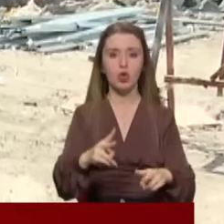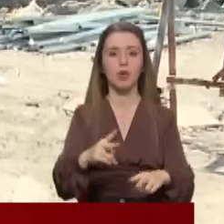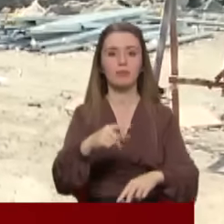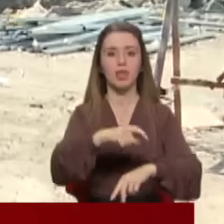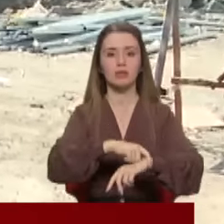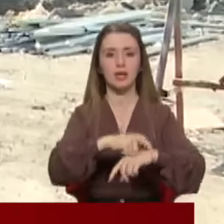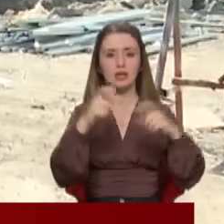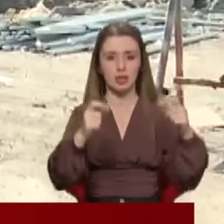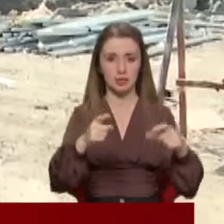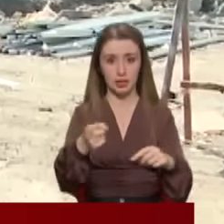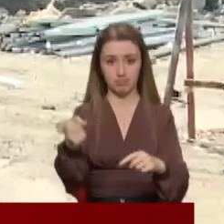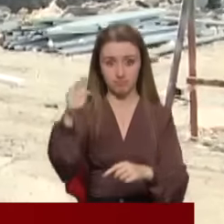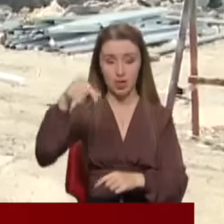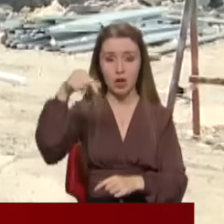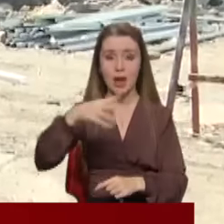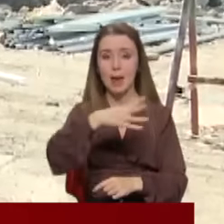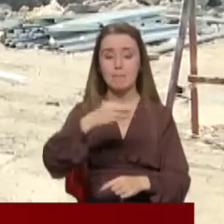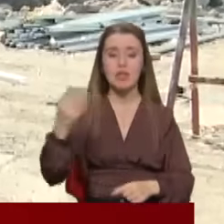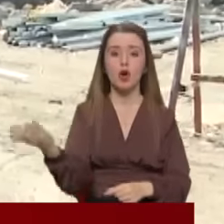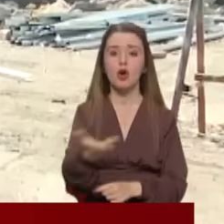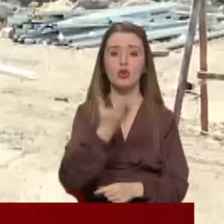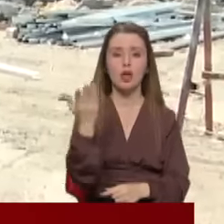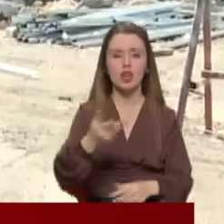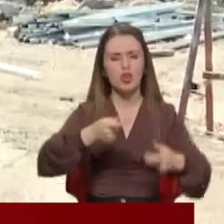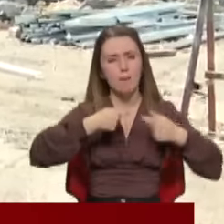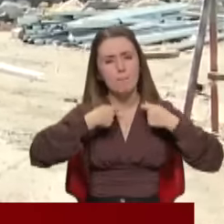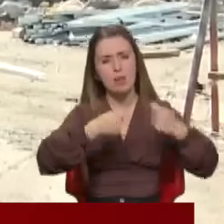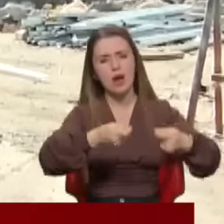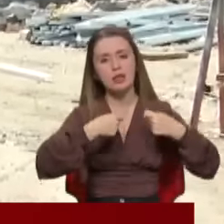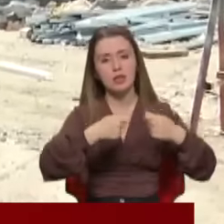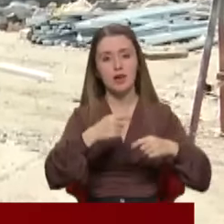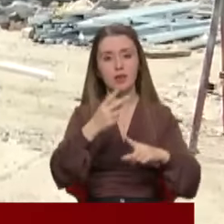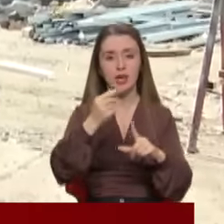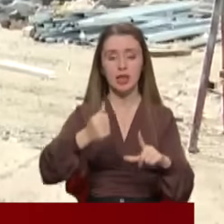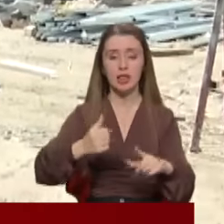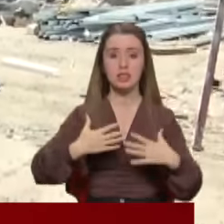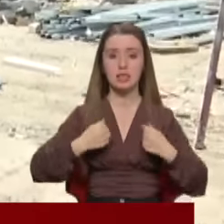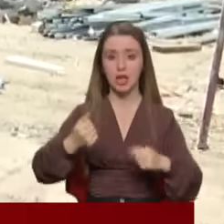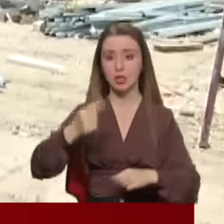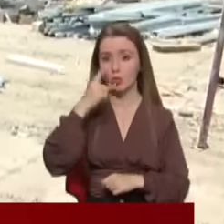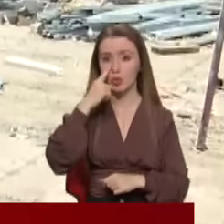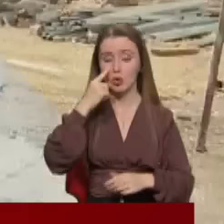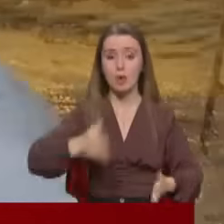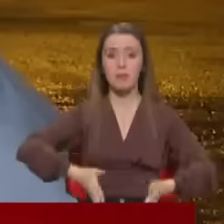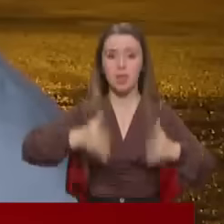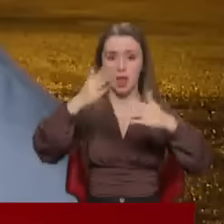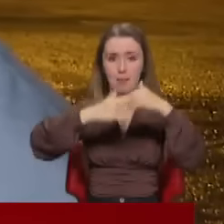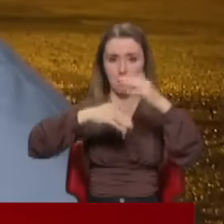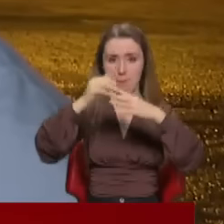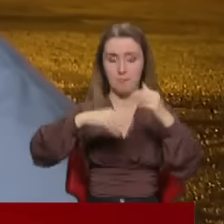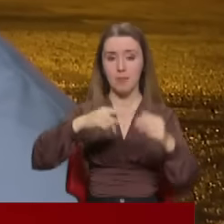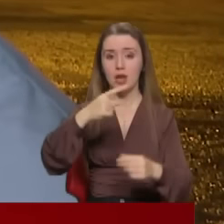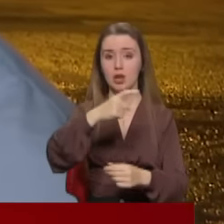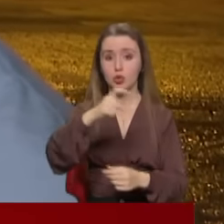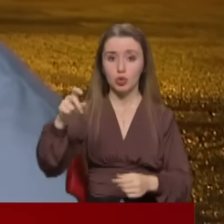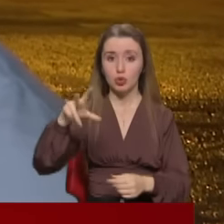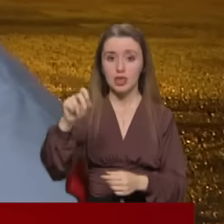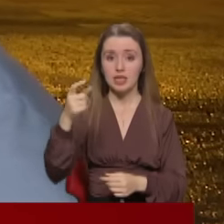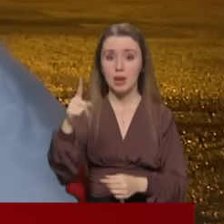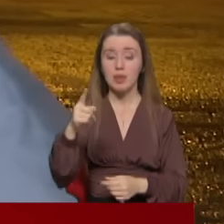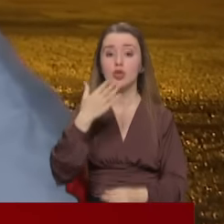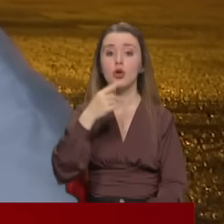Hastanesi'nin yerinden bugün milyonlarca liraya mal olan İl Sağlık Müdürlüğü'nün binası yükseliyor. 980 bin liramız yok